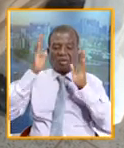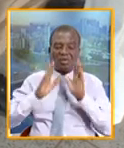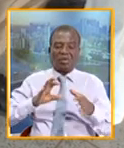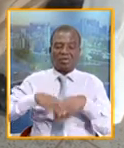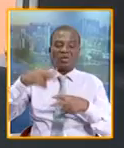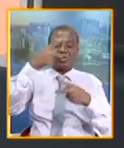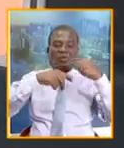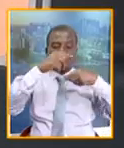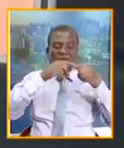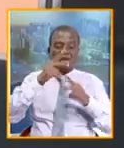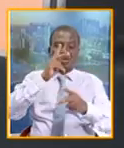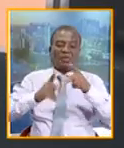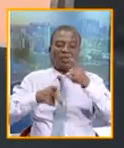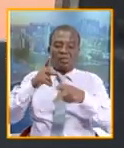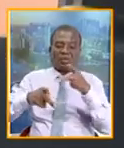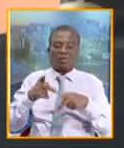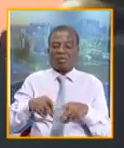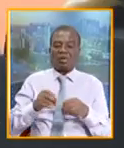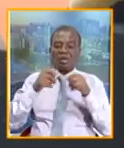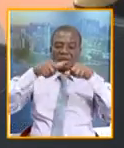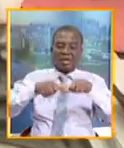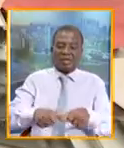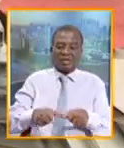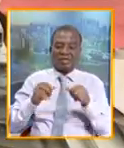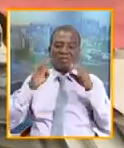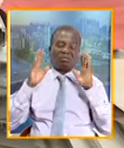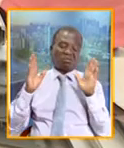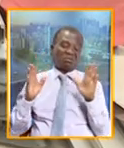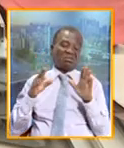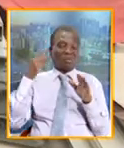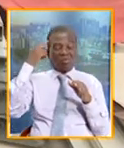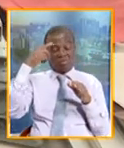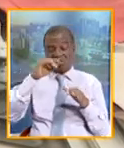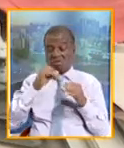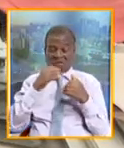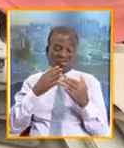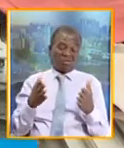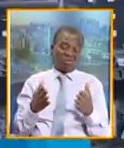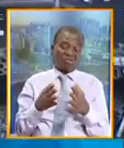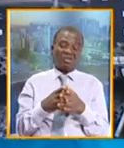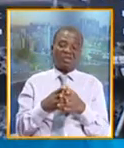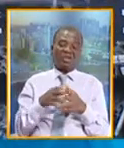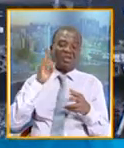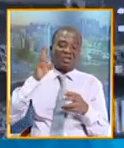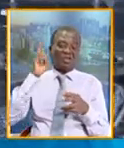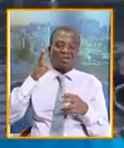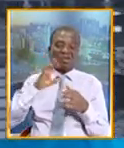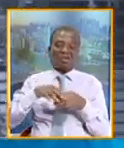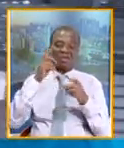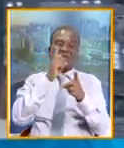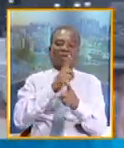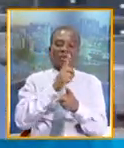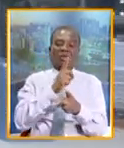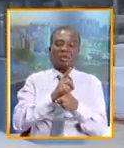ces opérateurs économiques, le maître mot reste la neutralité vis-à-vis de ses clients des circonstances, histoire de